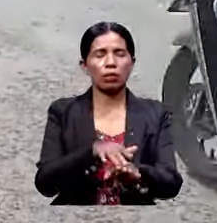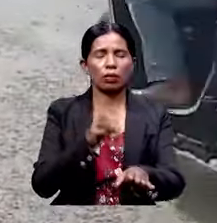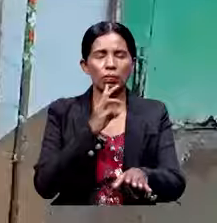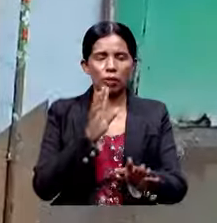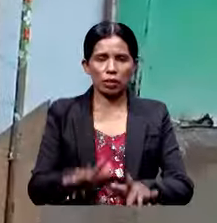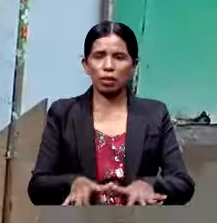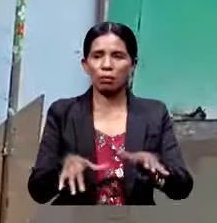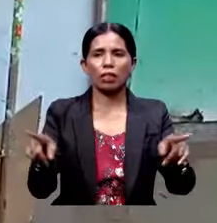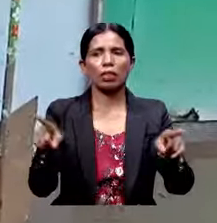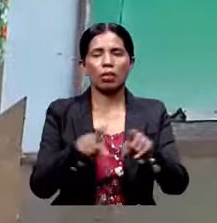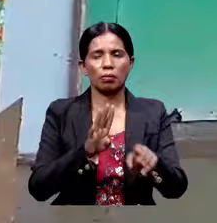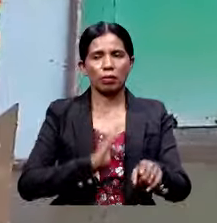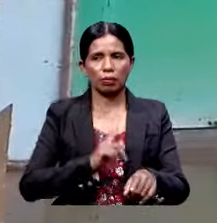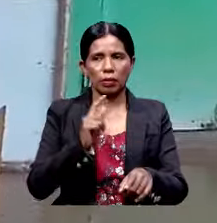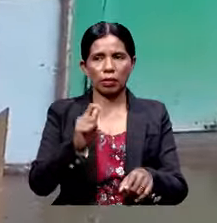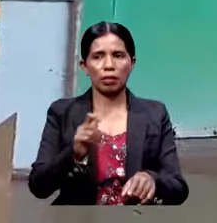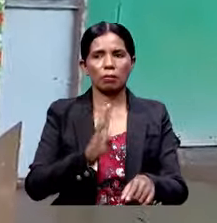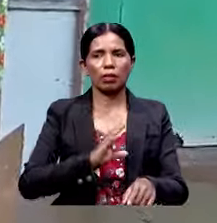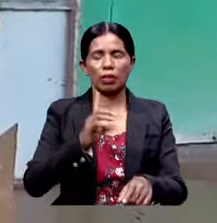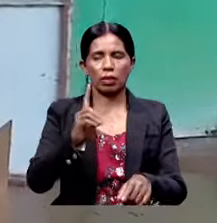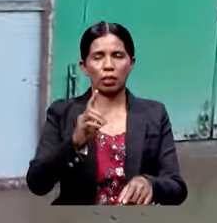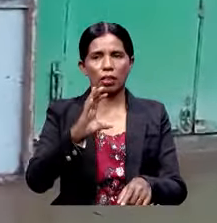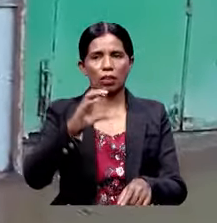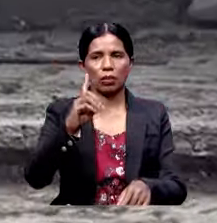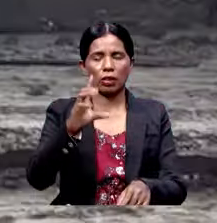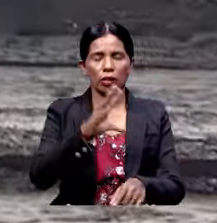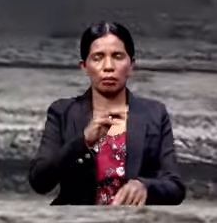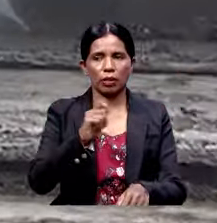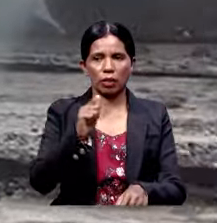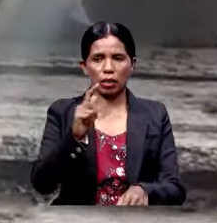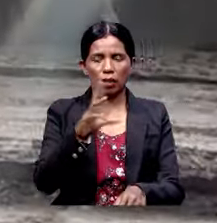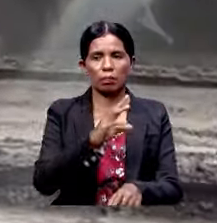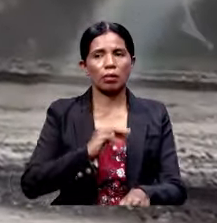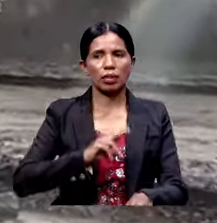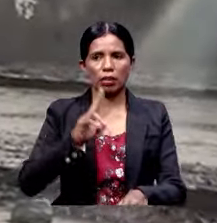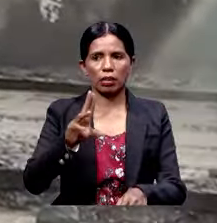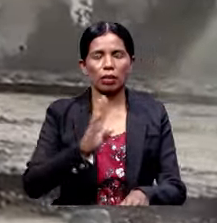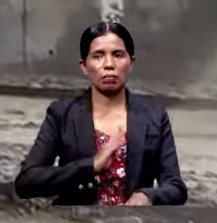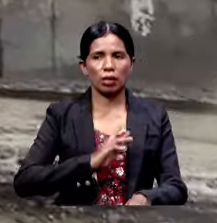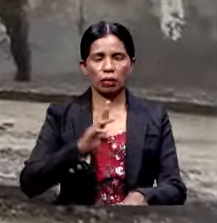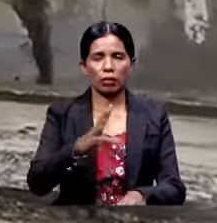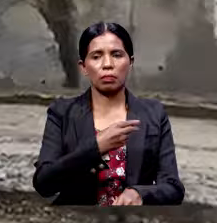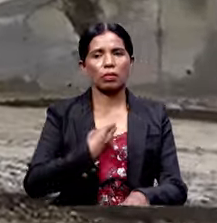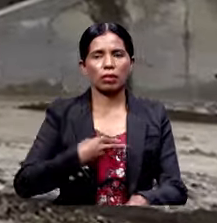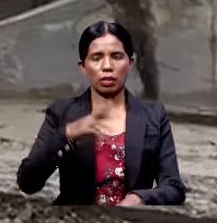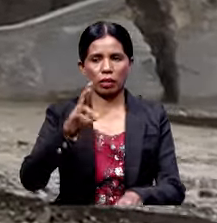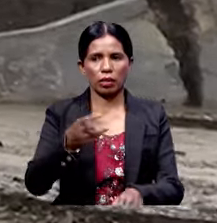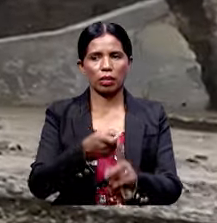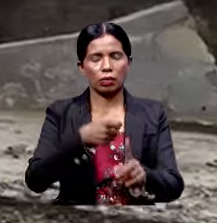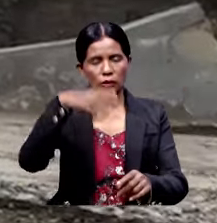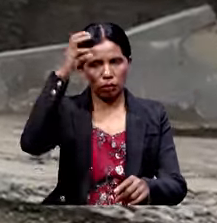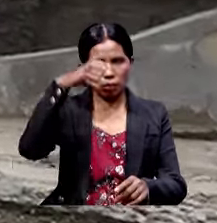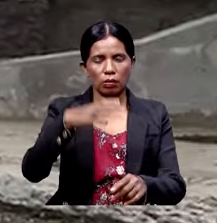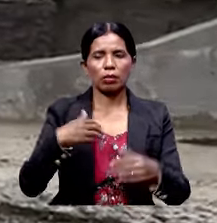dasaung makanesan baru pite, balidi, kaikoli, meti aut, manlewana, bekora no mosera. Kauja husi udang ne